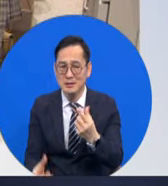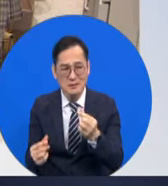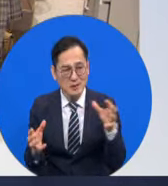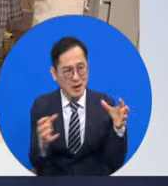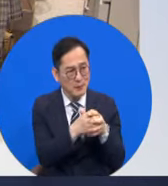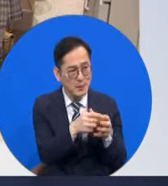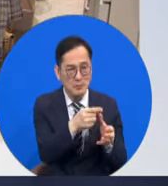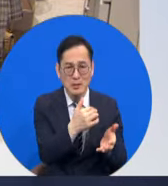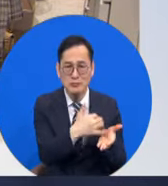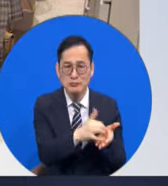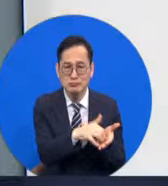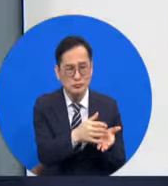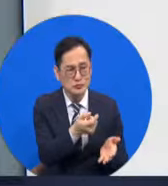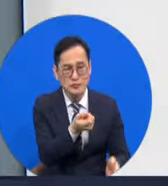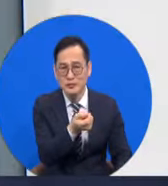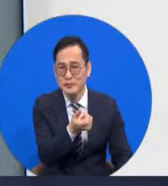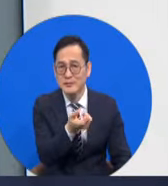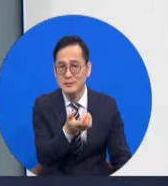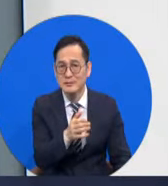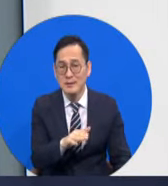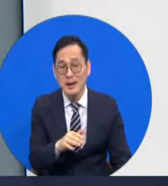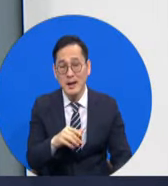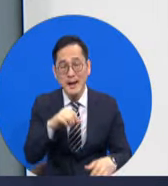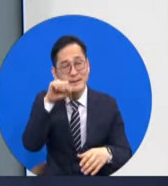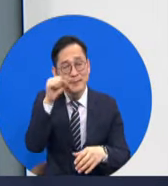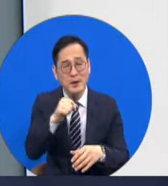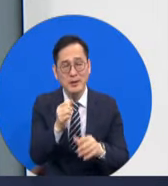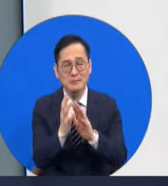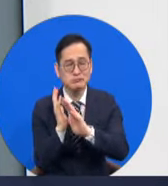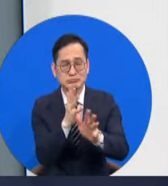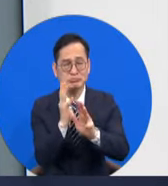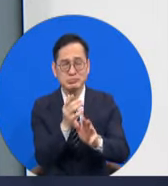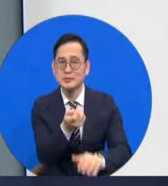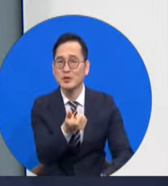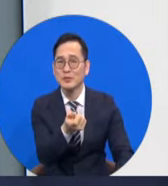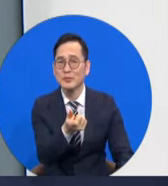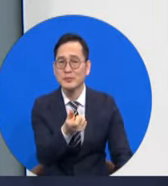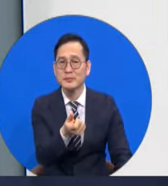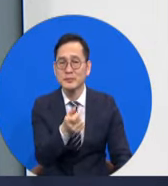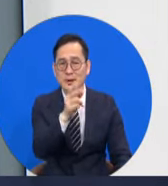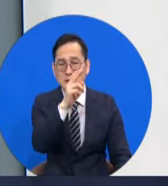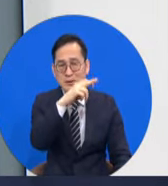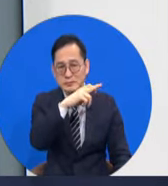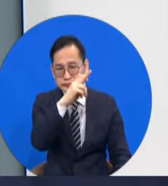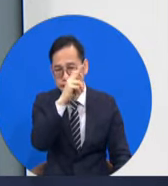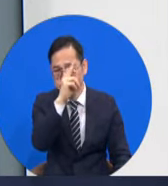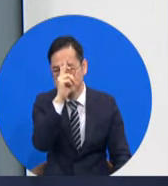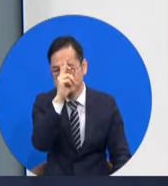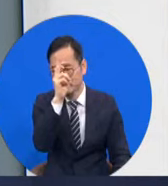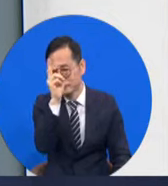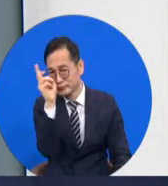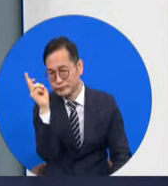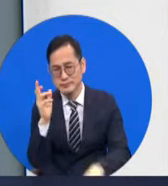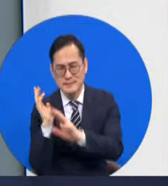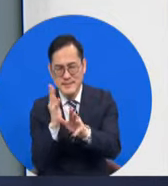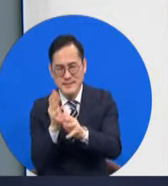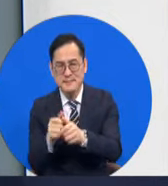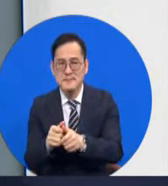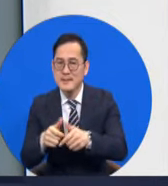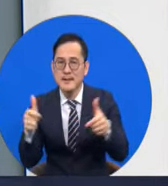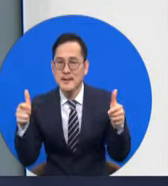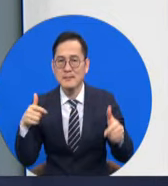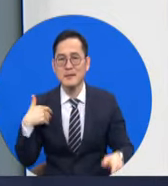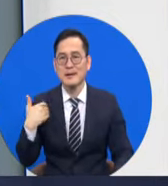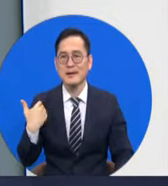많지는 않았어요. 그렇군요. 그런데 이제 오후가 되고 점심 때쯤 해가지고 그 다음에 막판에 또 이게 뭐 이것저것 그 전화